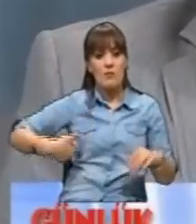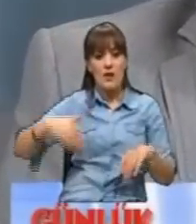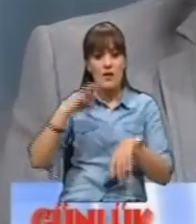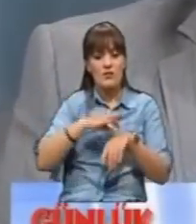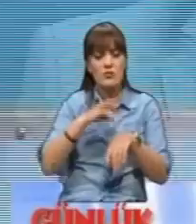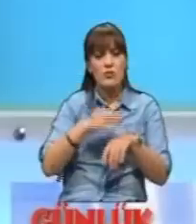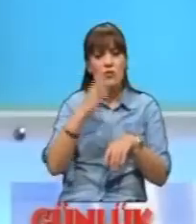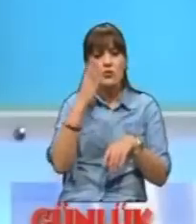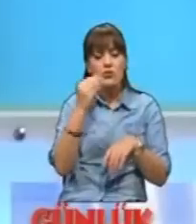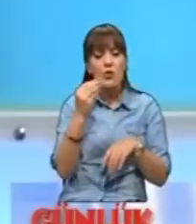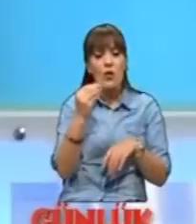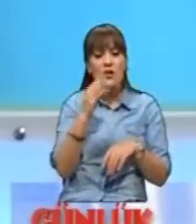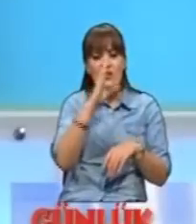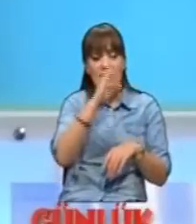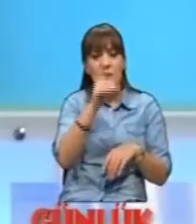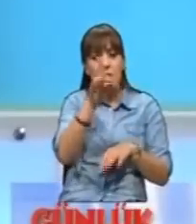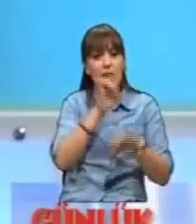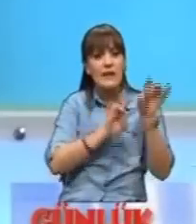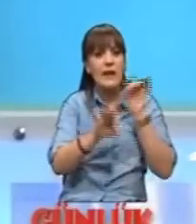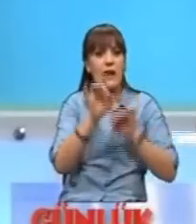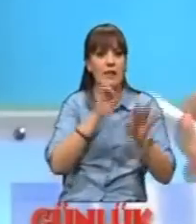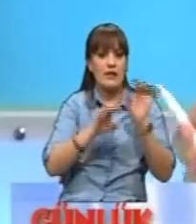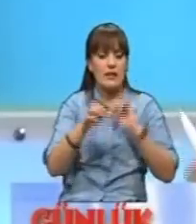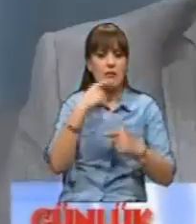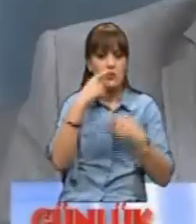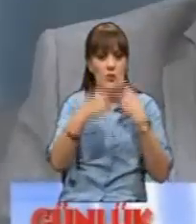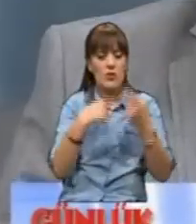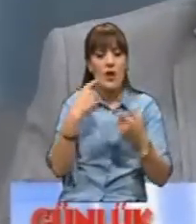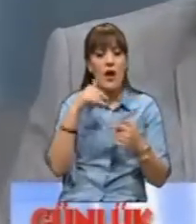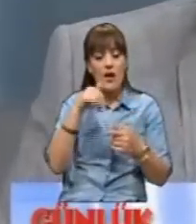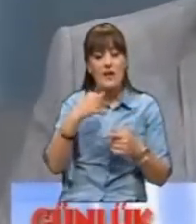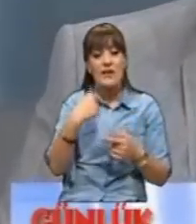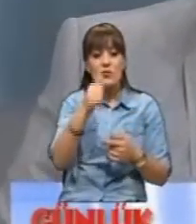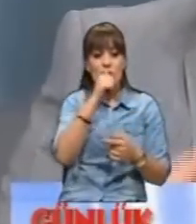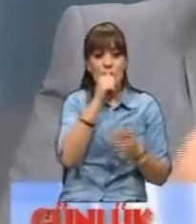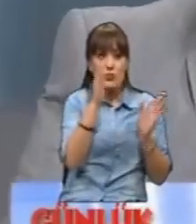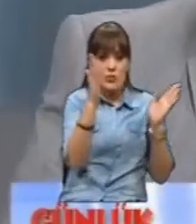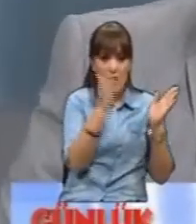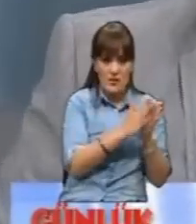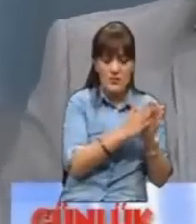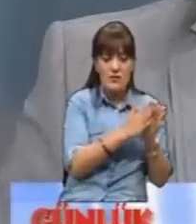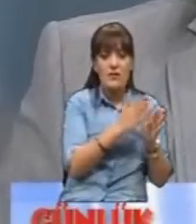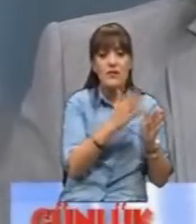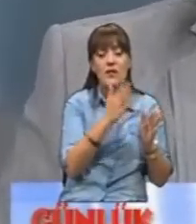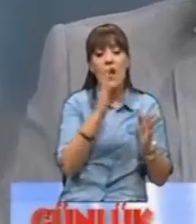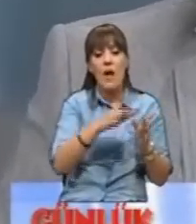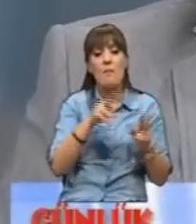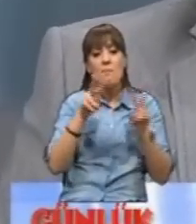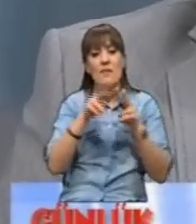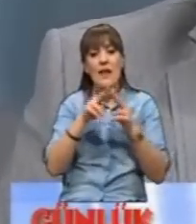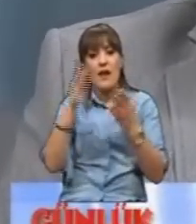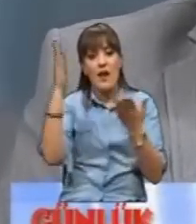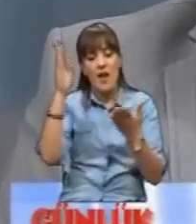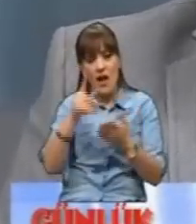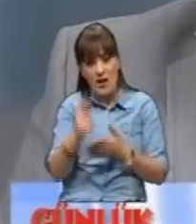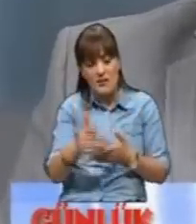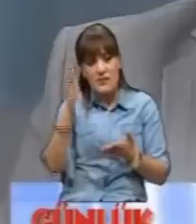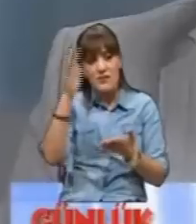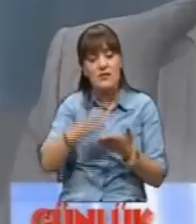hastalarında. Çok sıkı bir diyetten tabii, söz ediyoruz aslında. Tabii. Aynen öyle. Hem sıvı kısıtlaması hem mineral